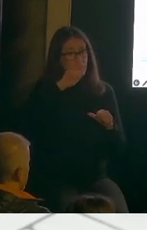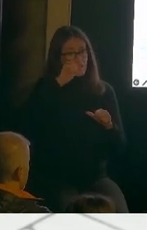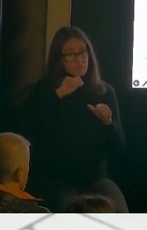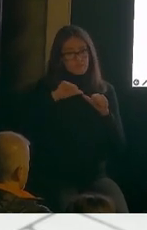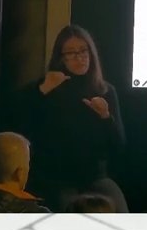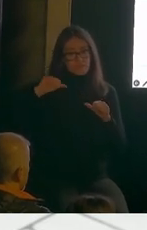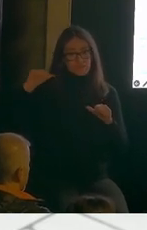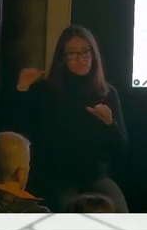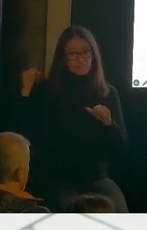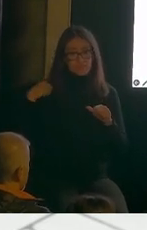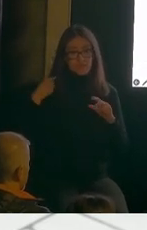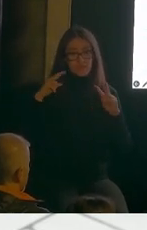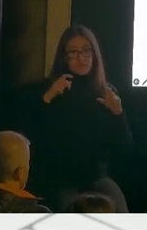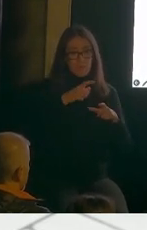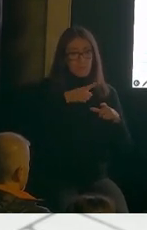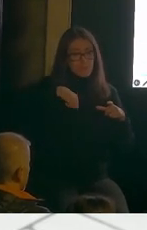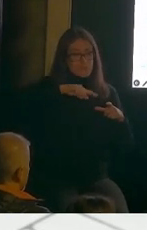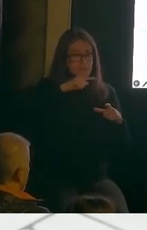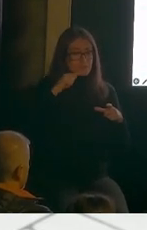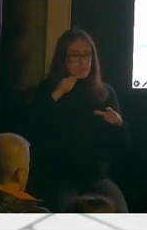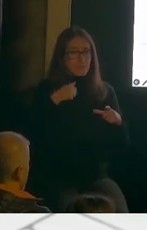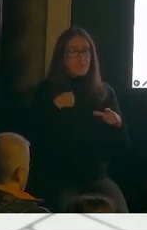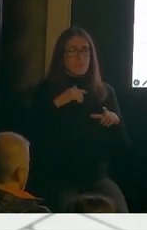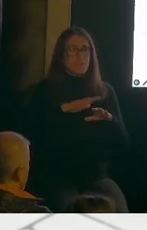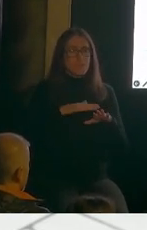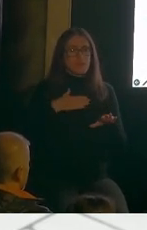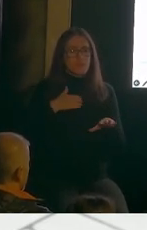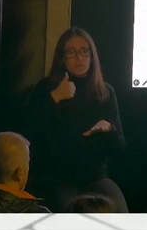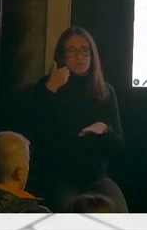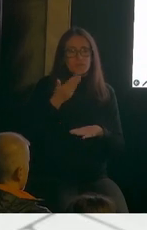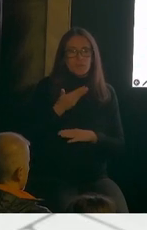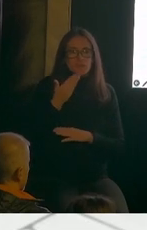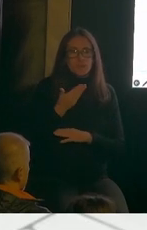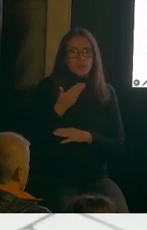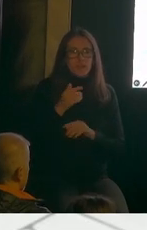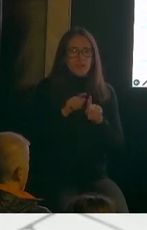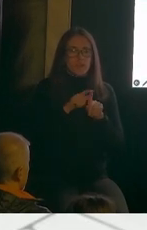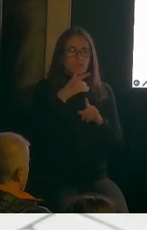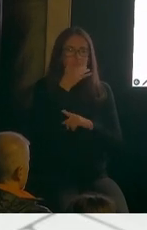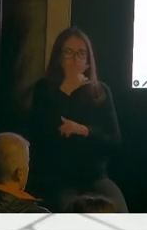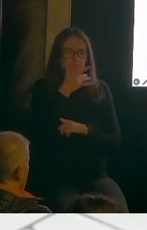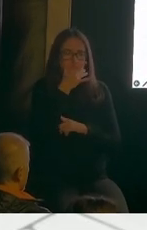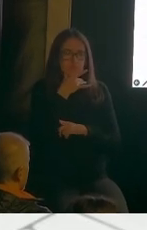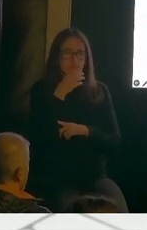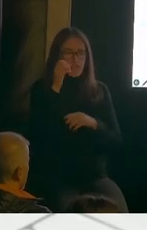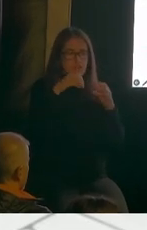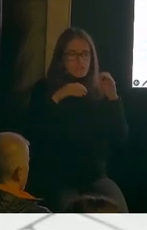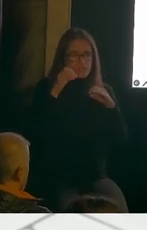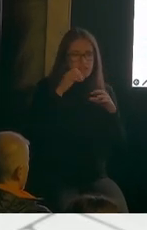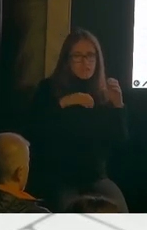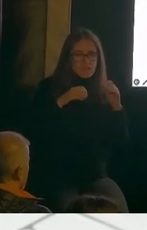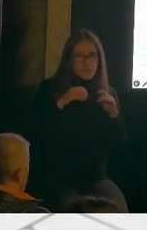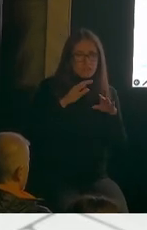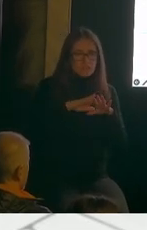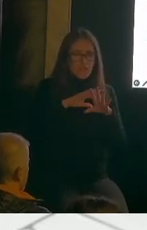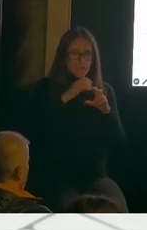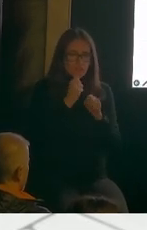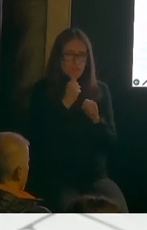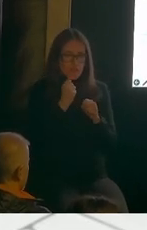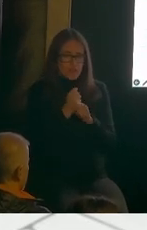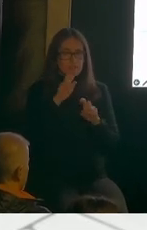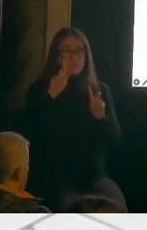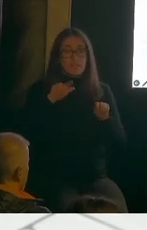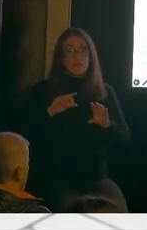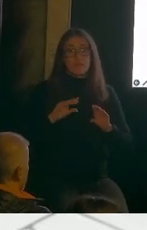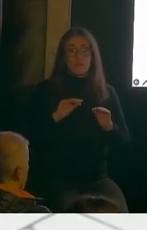pastisseria i l'important del coneixement dels ingredients amb el que estem treballant i les tècniques que